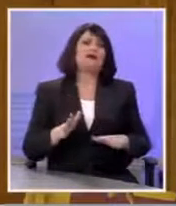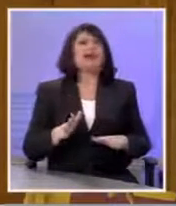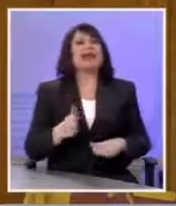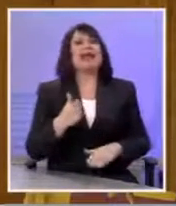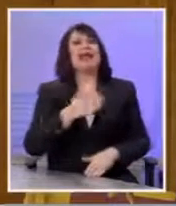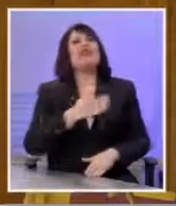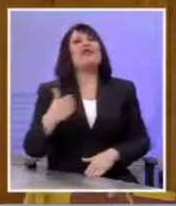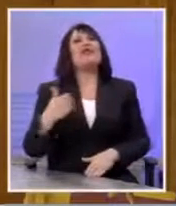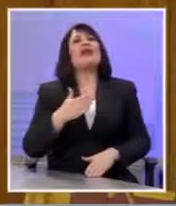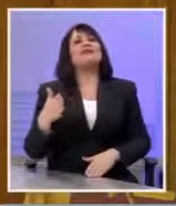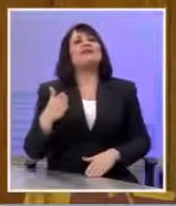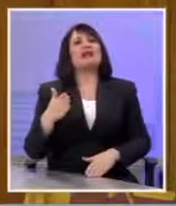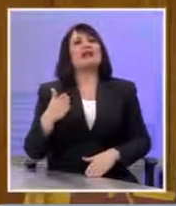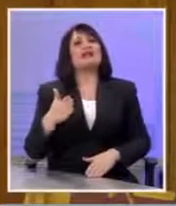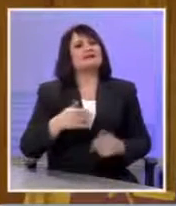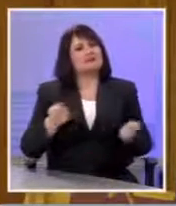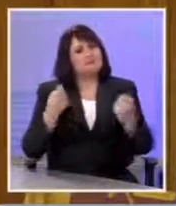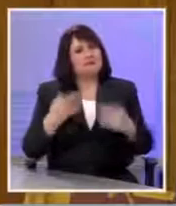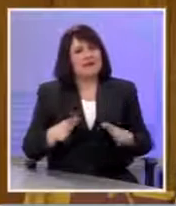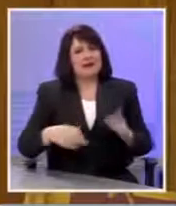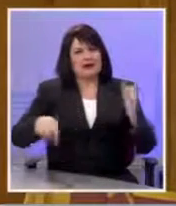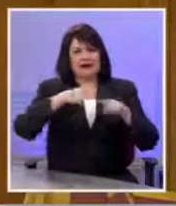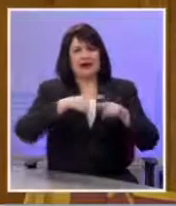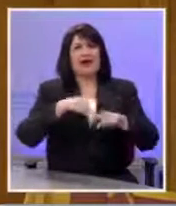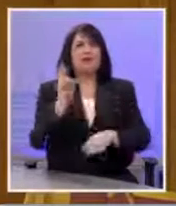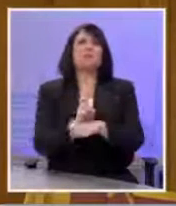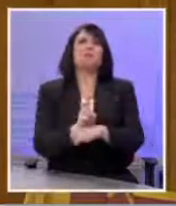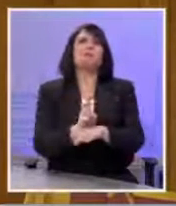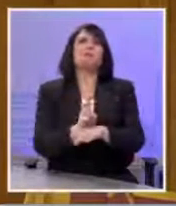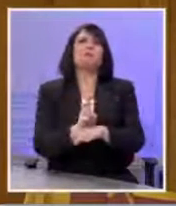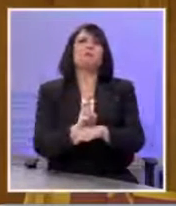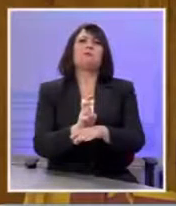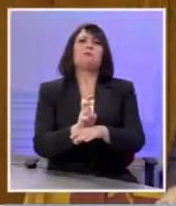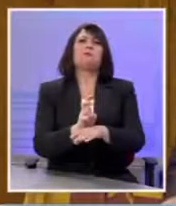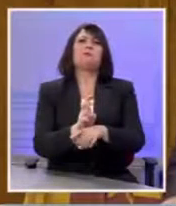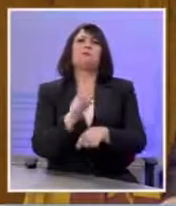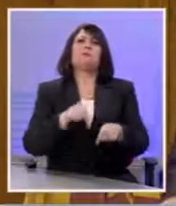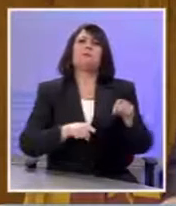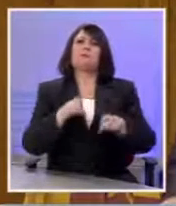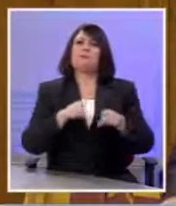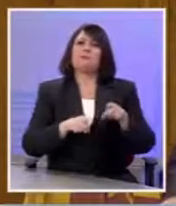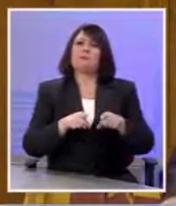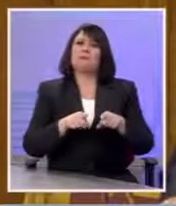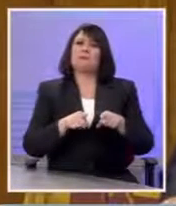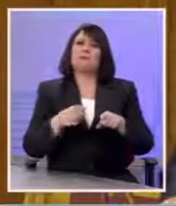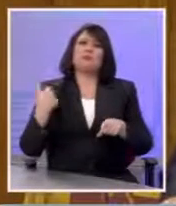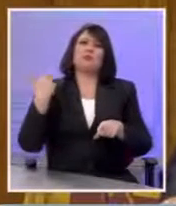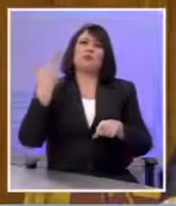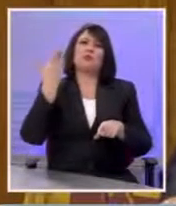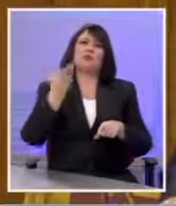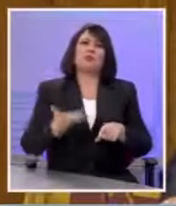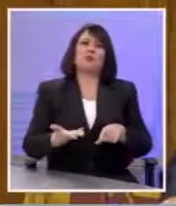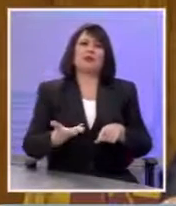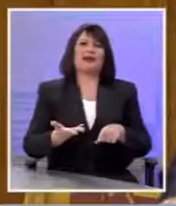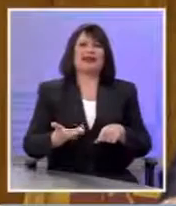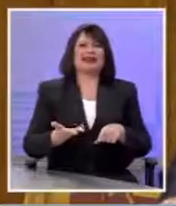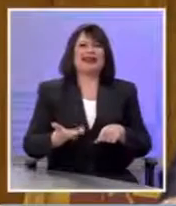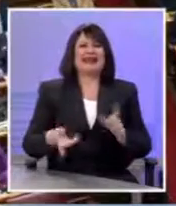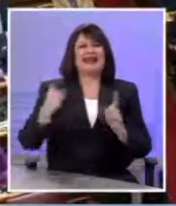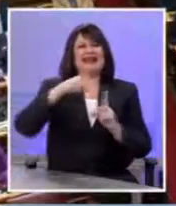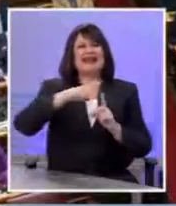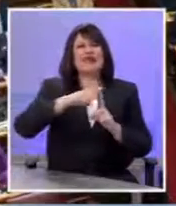δεξιές κυβερνήσεις. Αλλά στη χώρα μας εκκρεμούν ορισμένες από αυτές ήδη από την εποχή του Τρικούπη, του